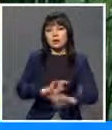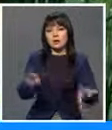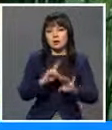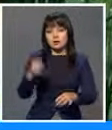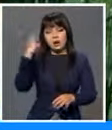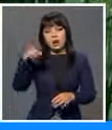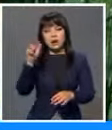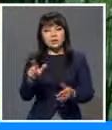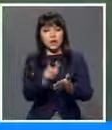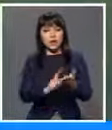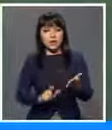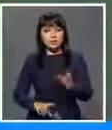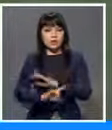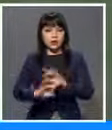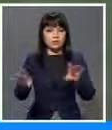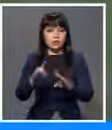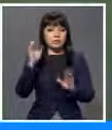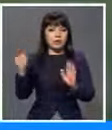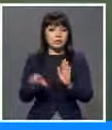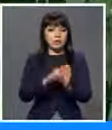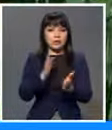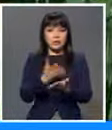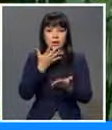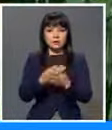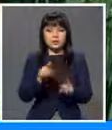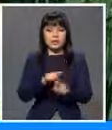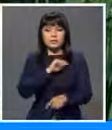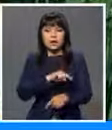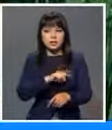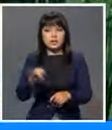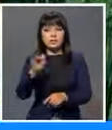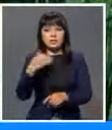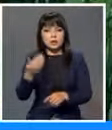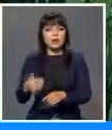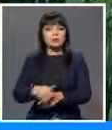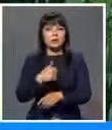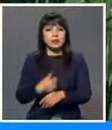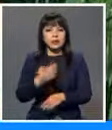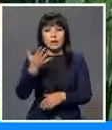ақынның өлеңін оқисың. Өлеңді мен жазып отырған, мен оның иесі бар, иесі көкте деп